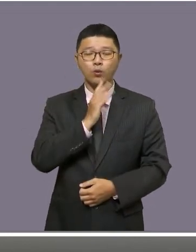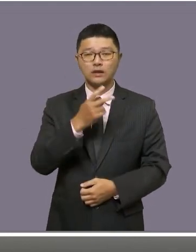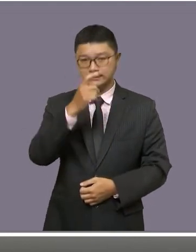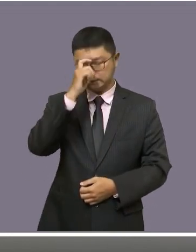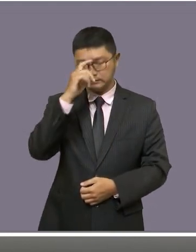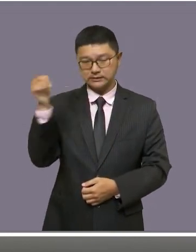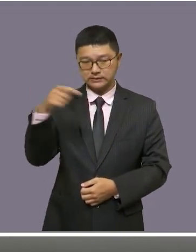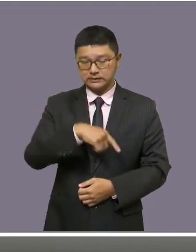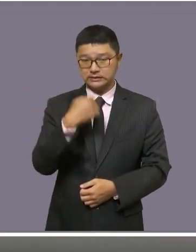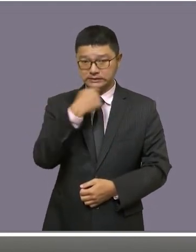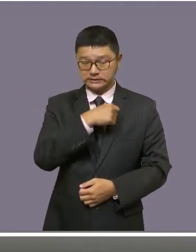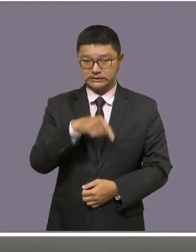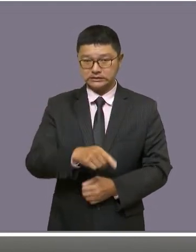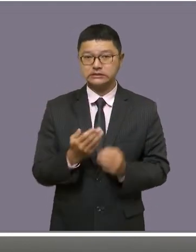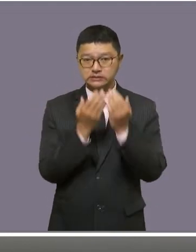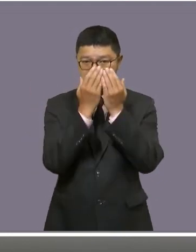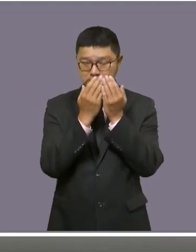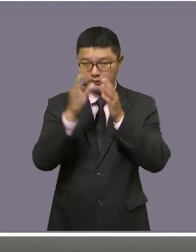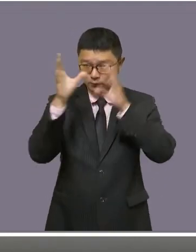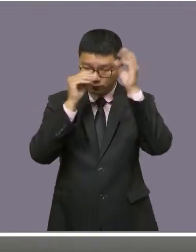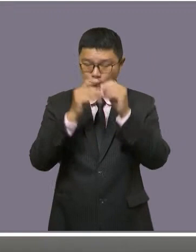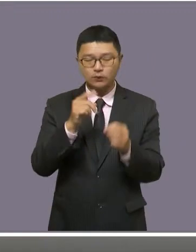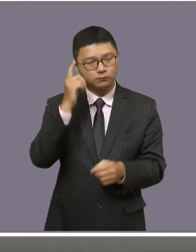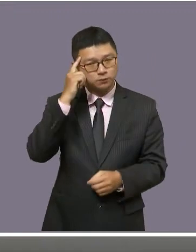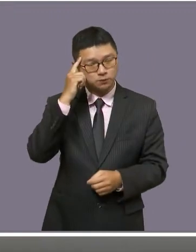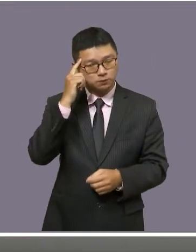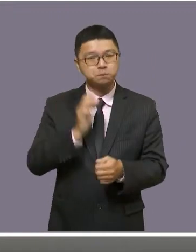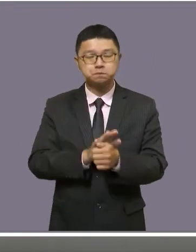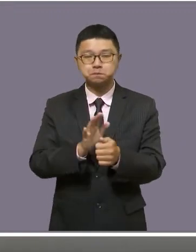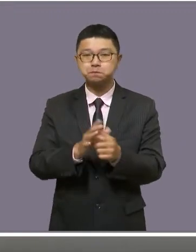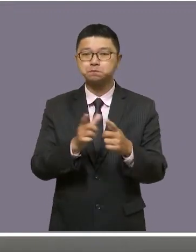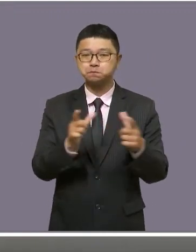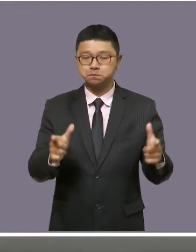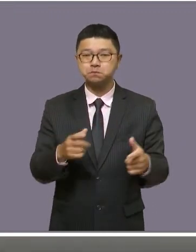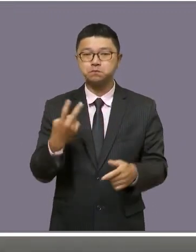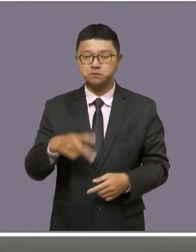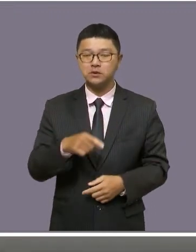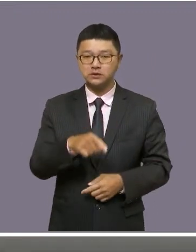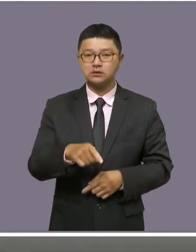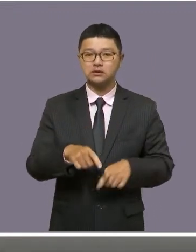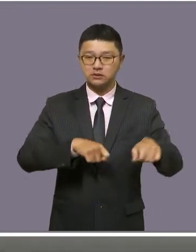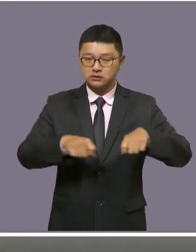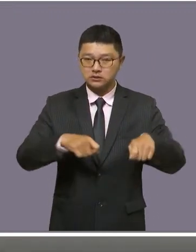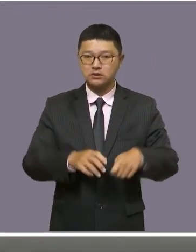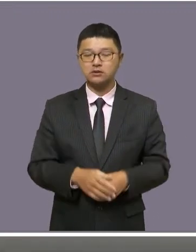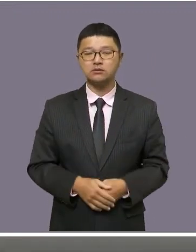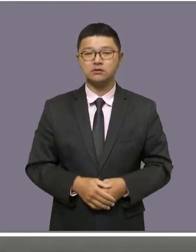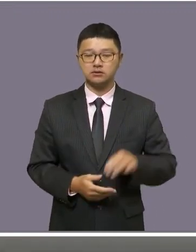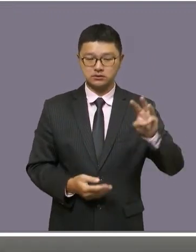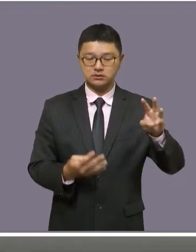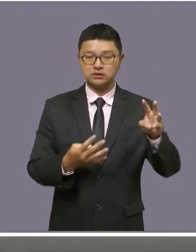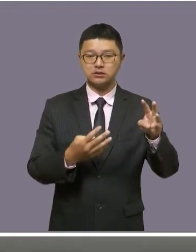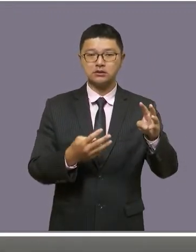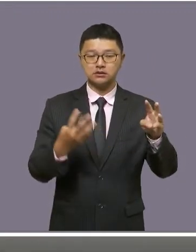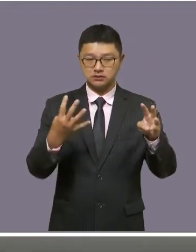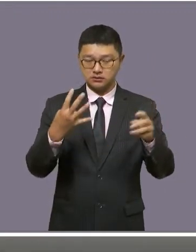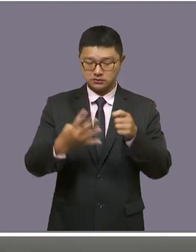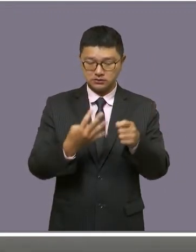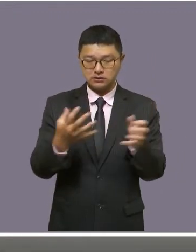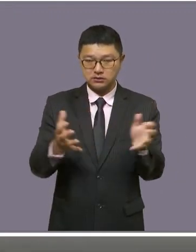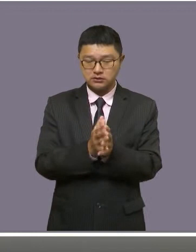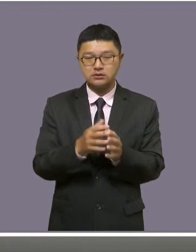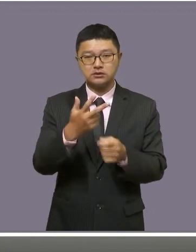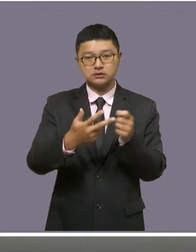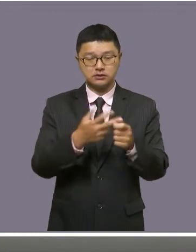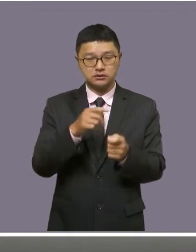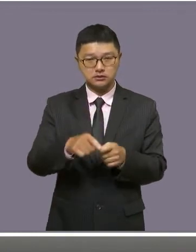会能够台湾到台湾来学习，然后这种就是3加4的方案学习产业技术，对他们受益很大。